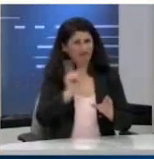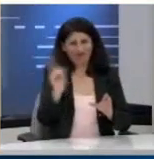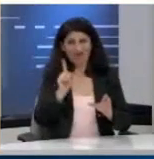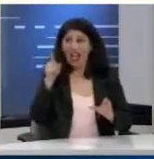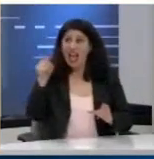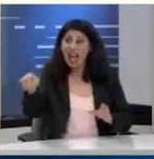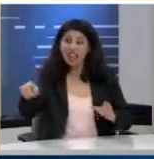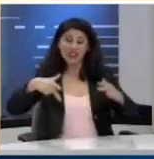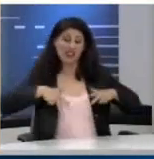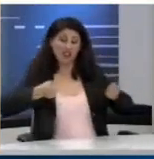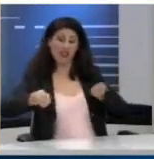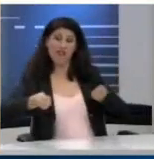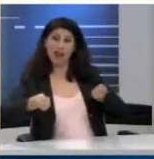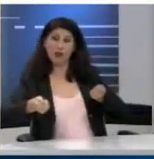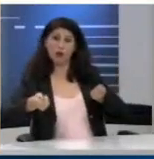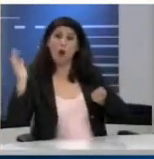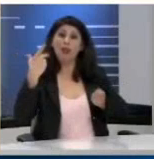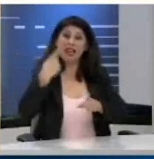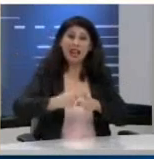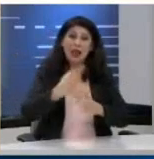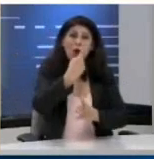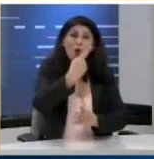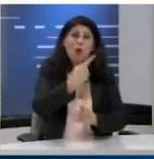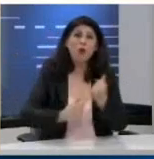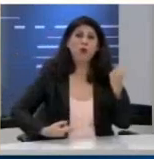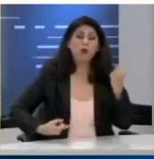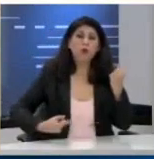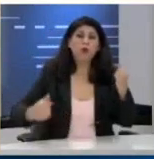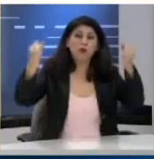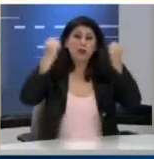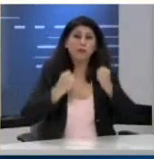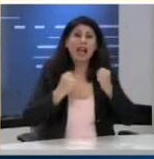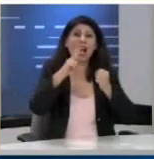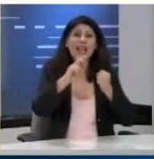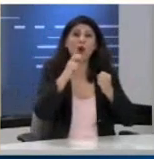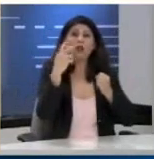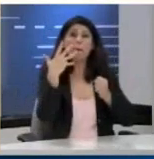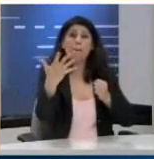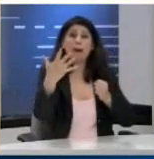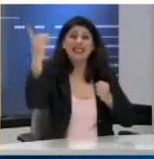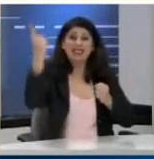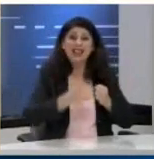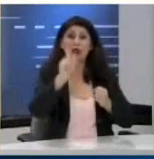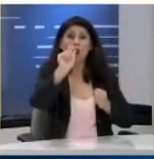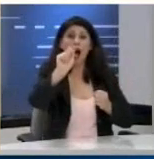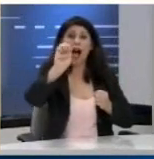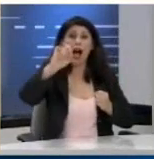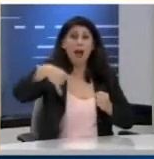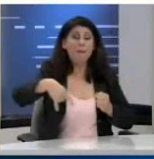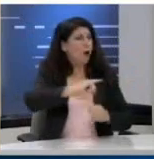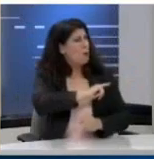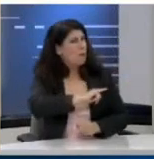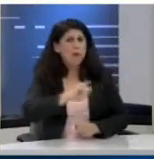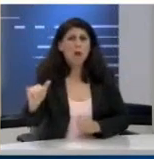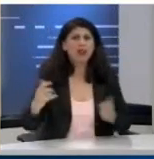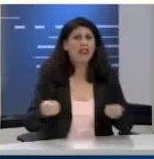εσείς κυβερνούσατε όταν η χώρα έχασε το 1 τέταρτο του εθνικού πλούτου, 25% του ΑΕΠ. Αυτό δεν έχει ξανασυμβεί ποτέ σε χώρα